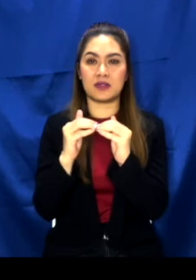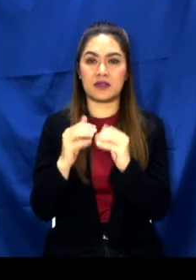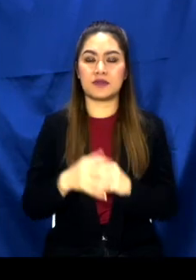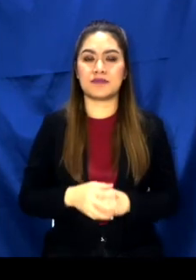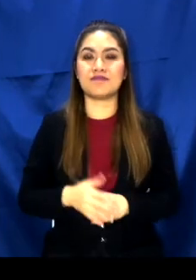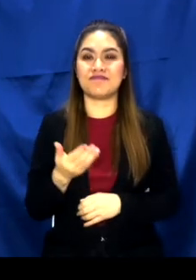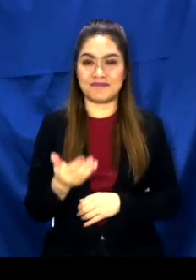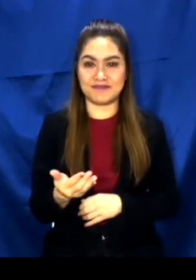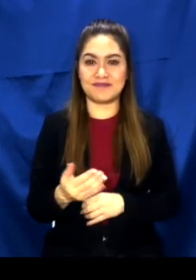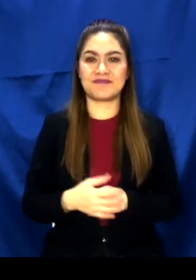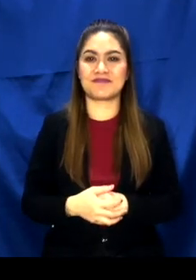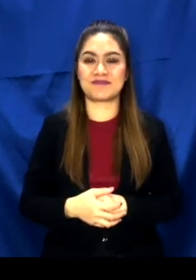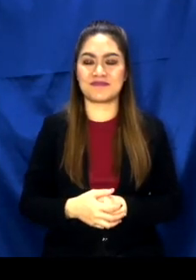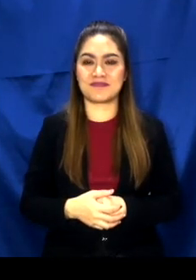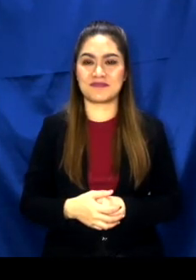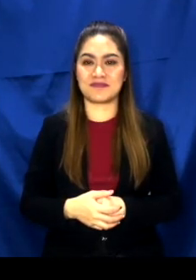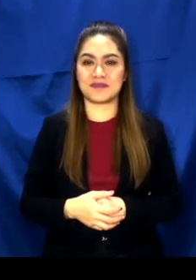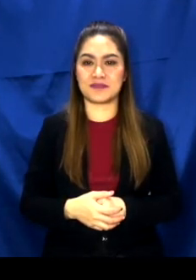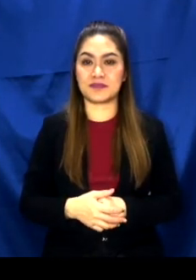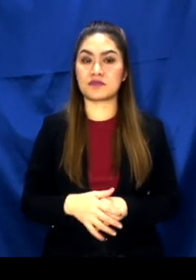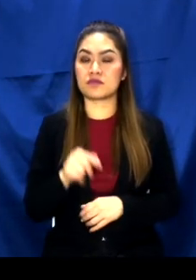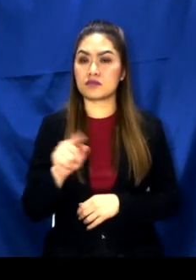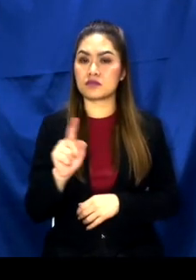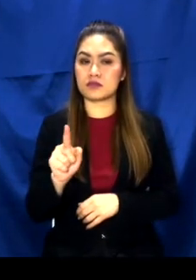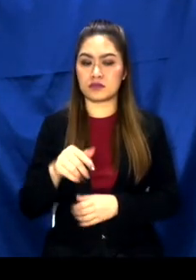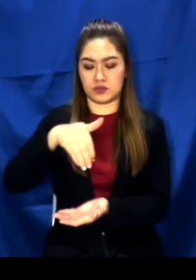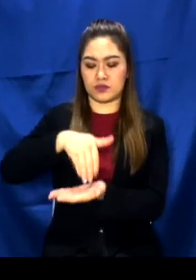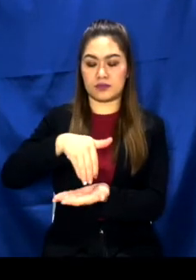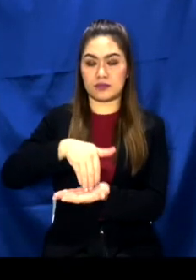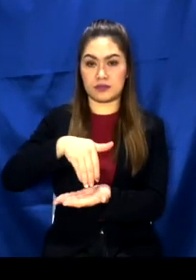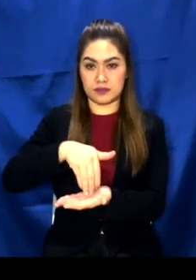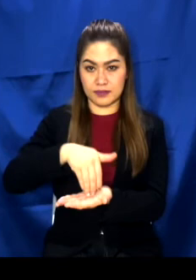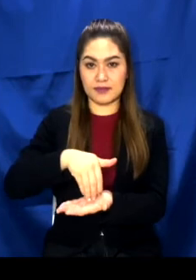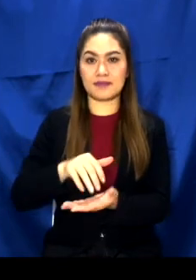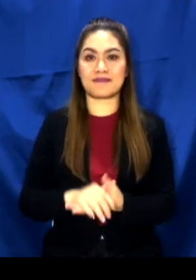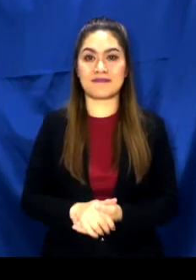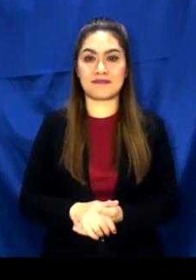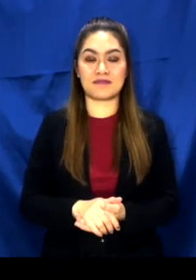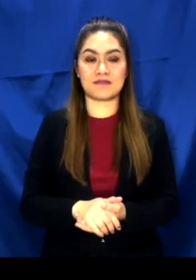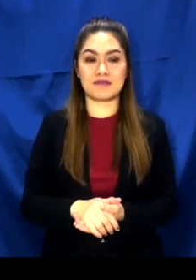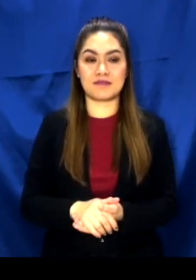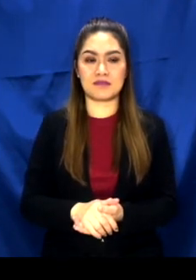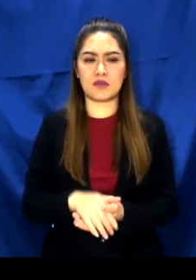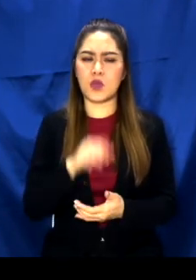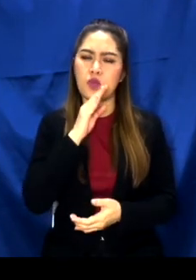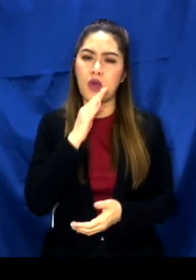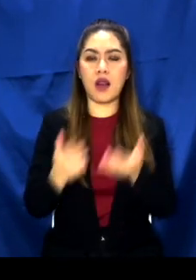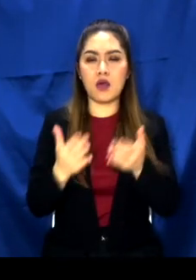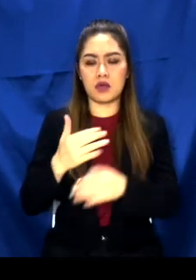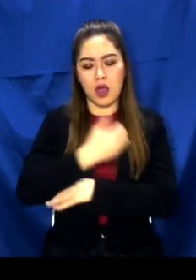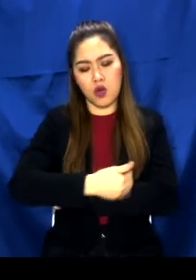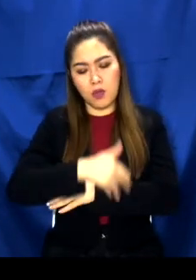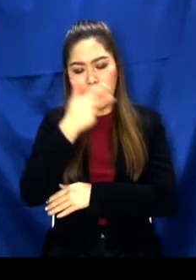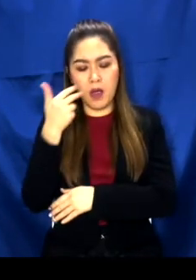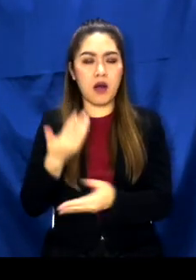ประมาณนี้ตรงนี้มันก็จะได้อยู่ตรงกลางแล้วอย่างขนมปังจะกลางก็ได้หรือว่าจะไม่กลางก็ได้นะคะอัน